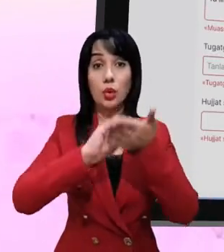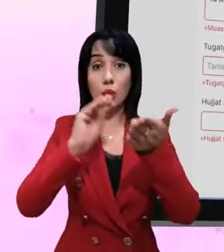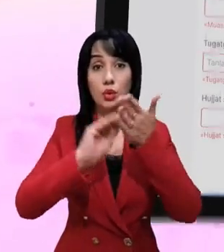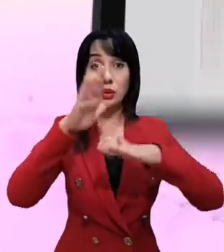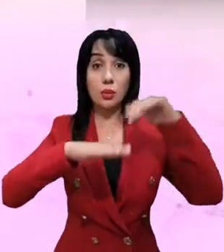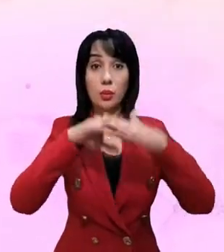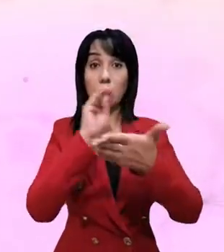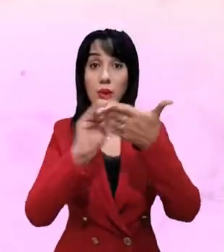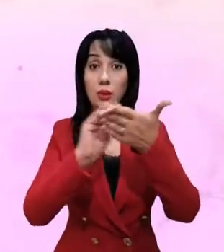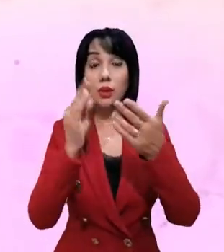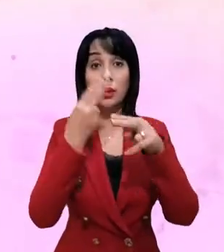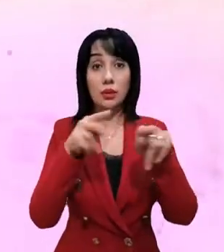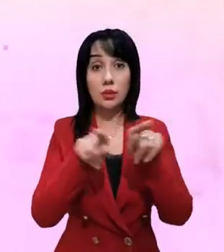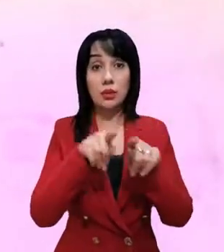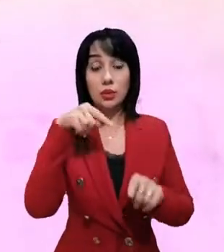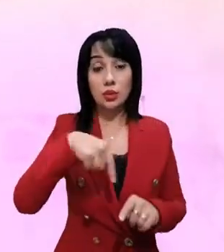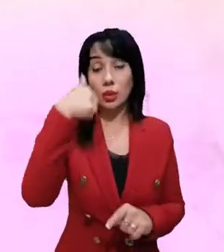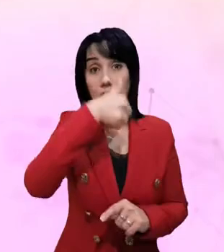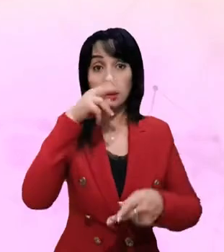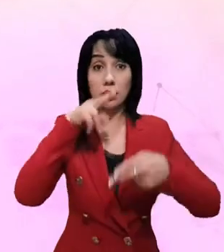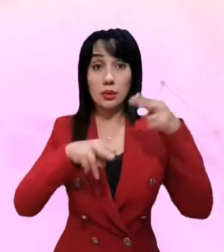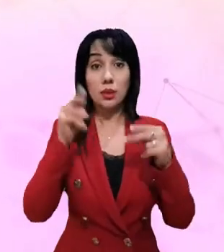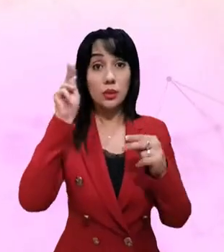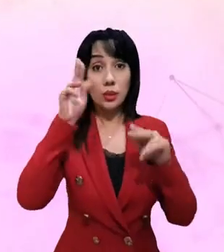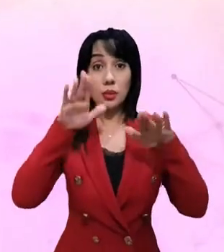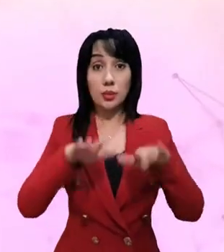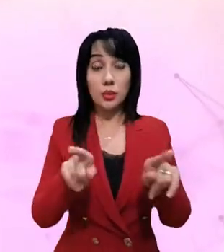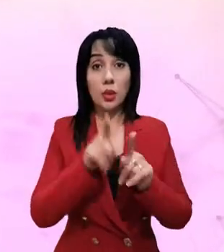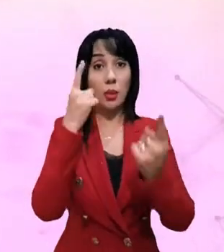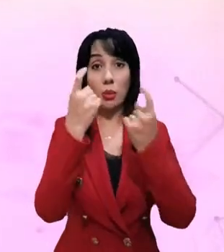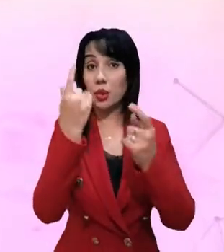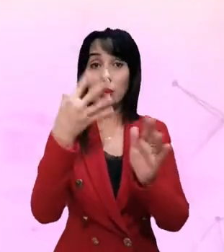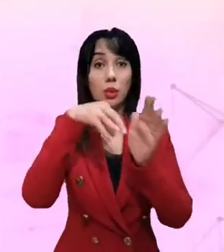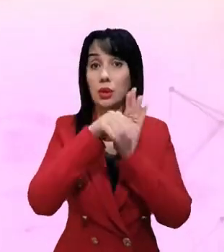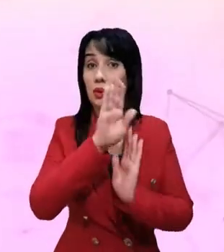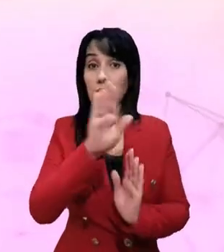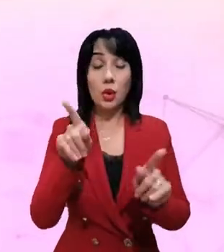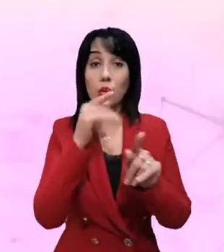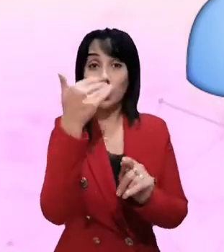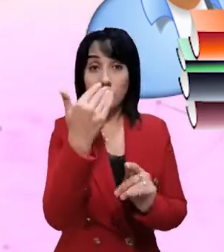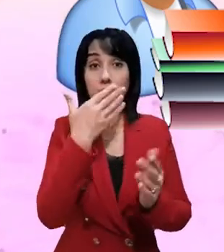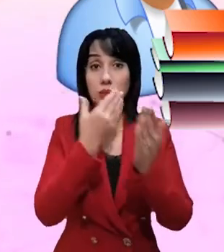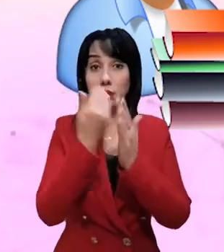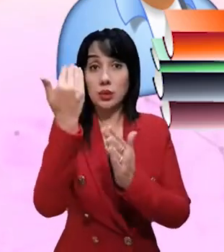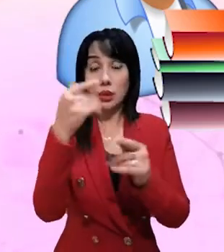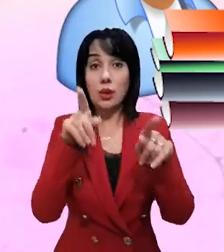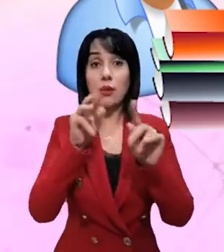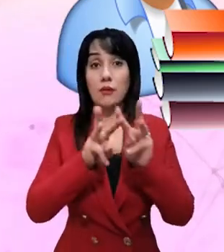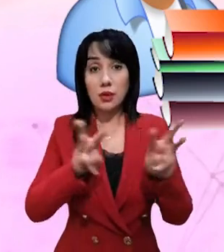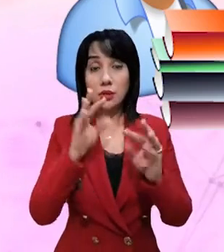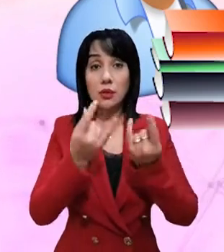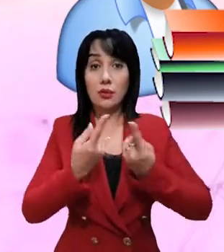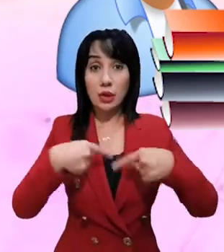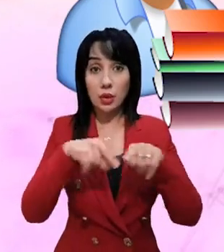nomi yozma kiritiladi. Bunda joriy yil bitiruvchilari tugatgan ta'lim muassasasi bo'yicha ma'lumotni kiritmaydi. Ularning ma'lumotlari